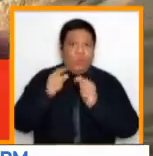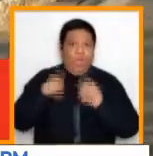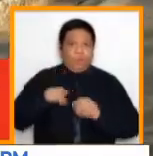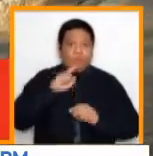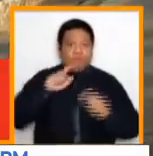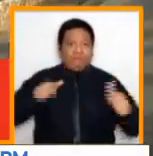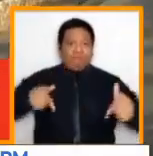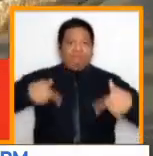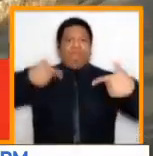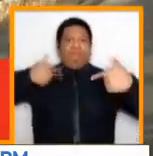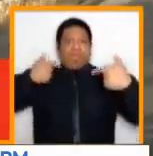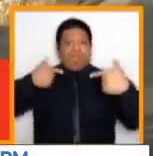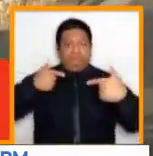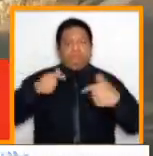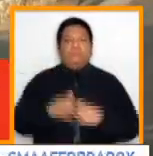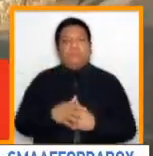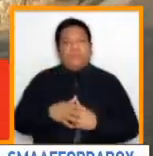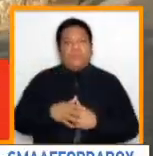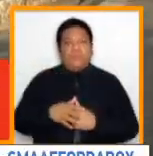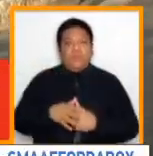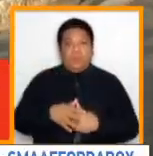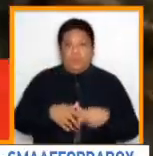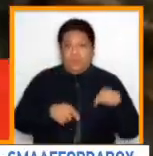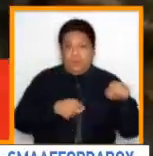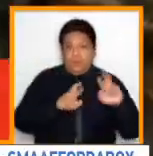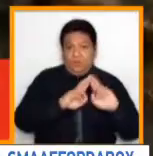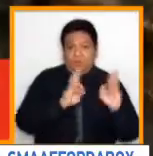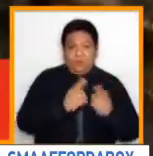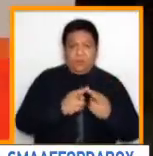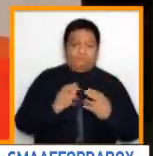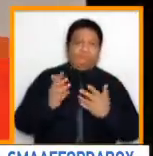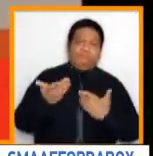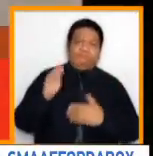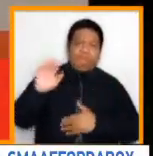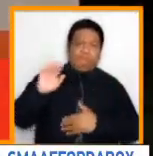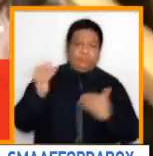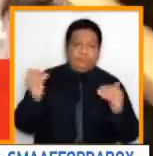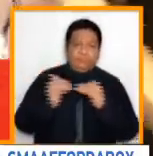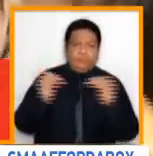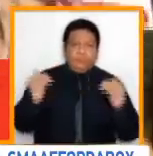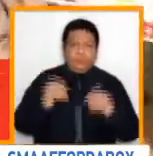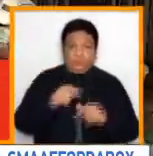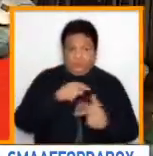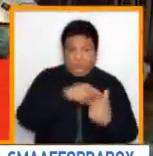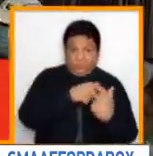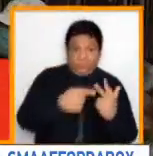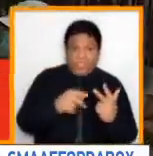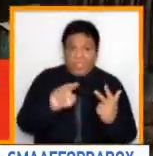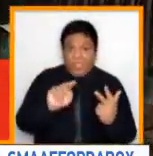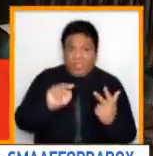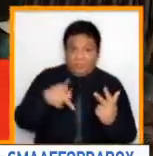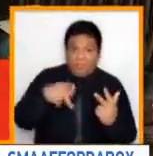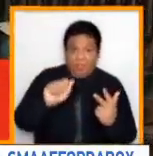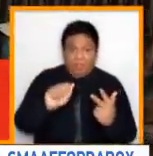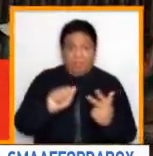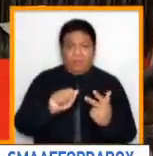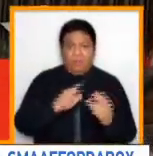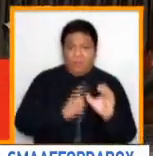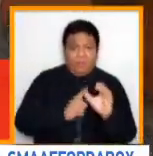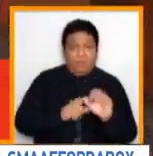Nanawagan naman ng hustisya ang mga kaanak ng biktima. Hindi raw NPA ang mga napaslang nakaanak.